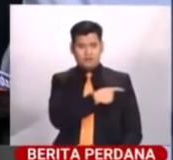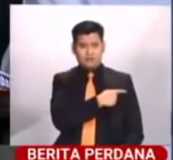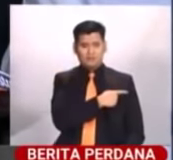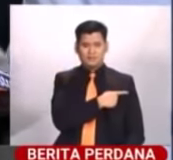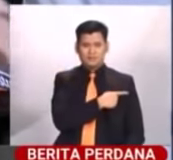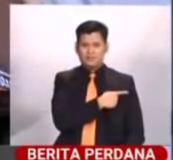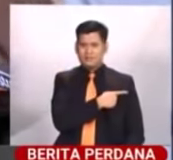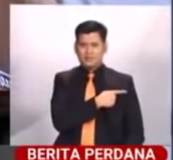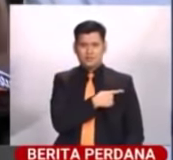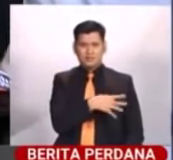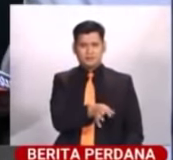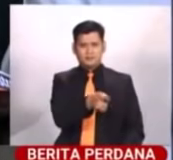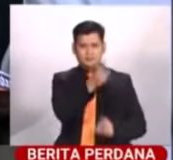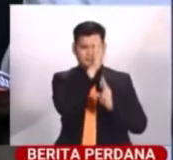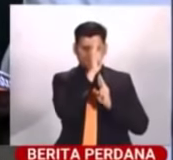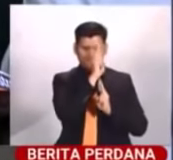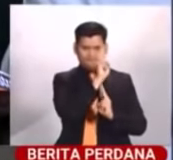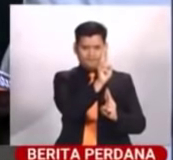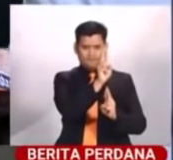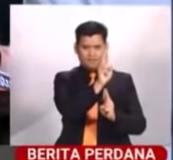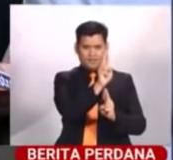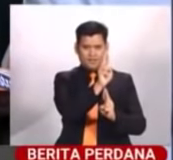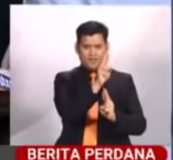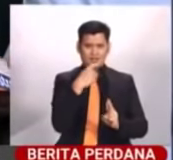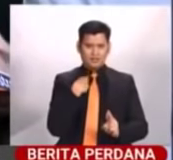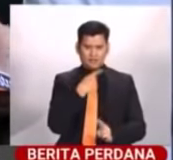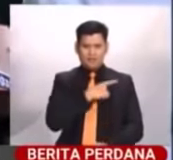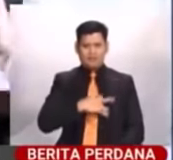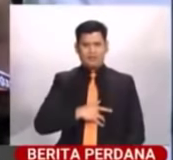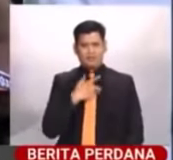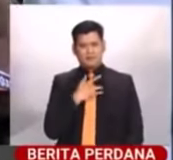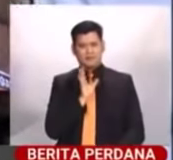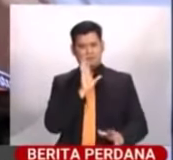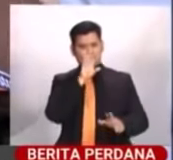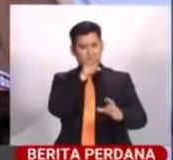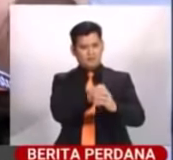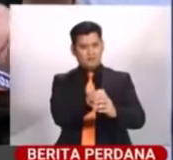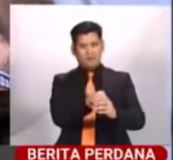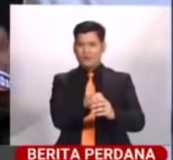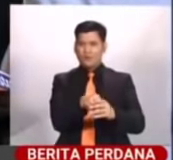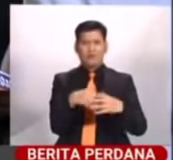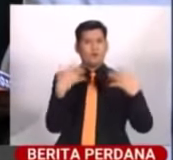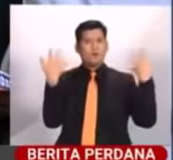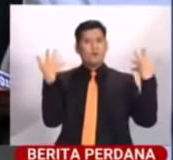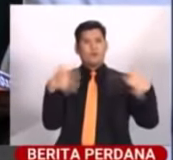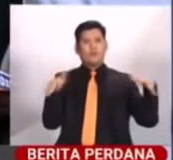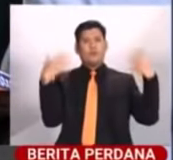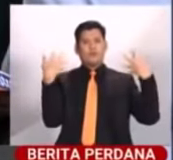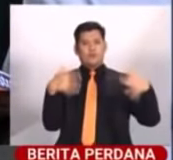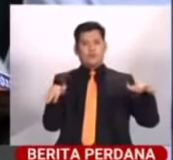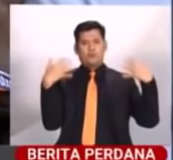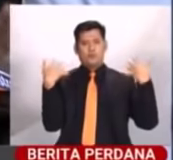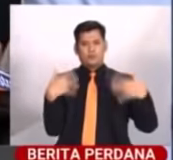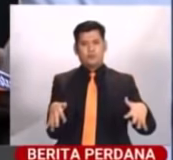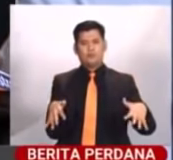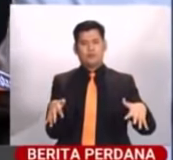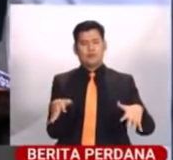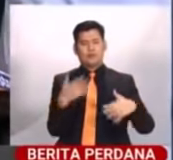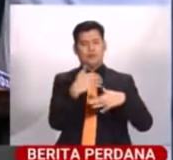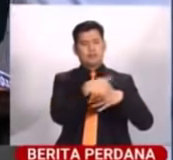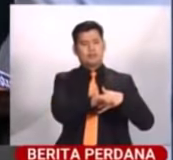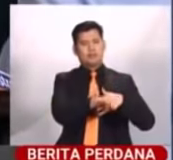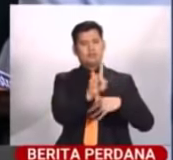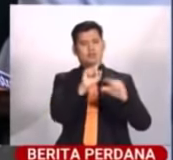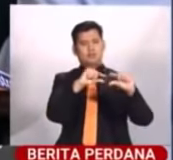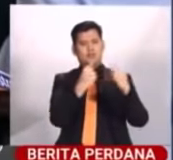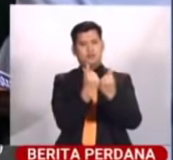terlalu respect sangat. Kita rasa macam kita masuk dah, oh dia orang ni hantar first team.